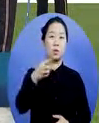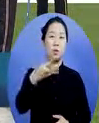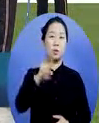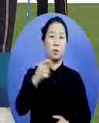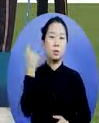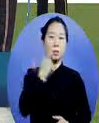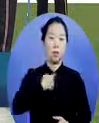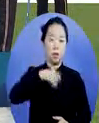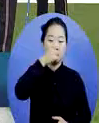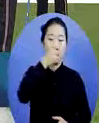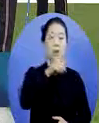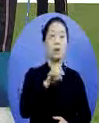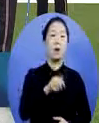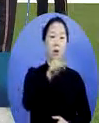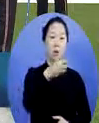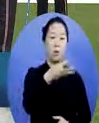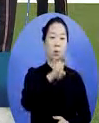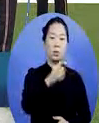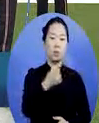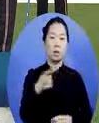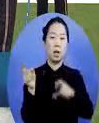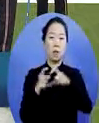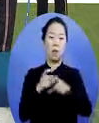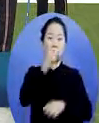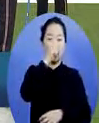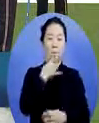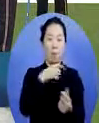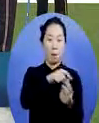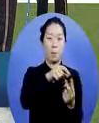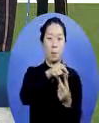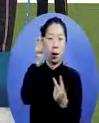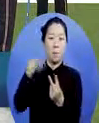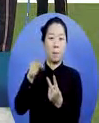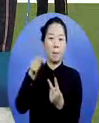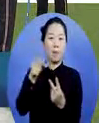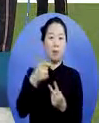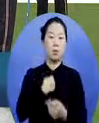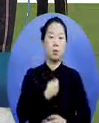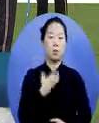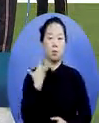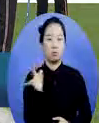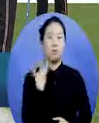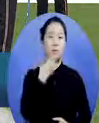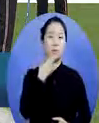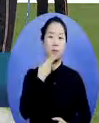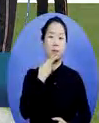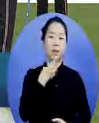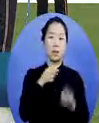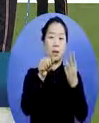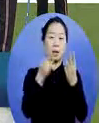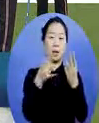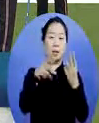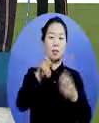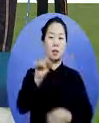골프와 게이트 본 의 장점 만든 스포츠로 규칙도 간단하고 경제적 부담도 거의 없어 누구나 즐길 수 있습니다